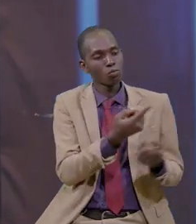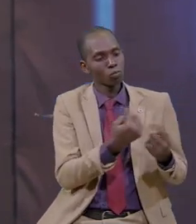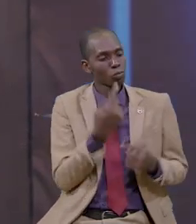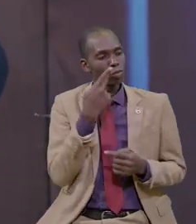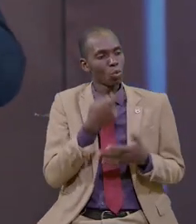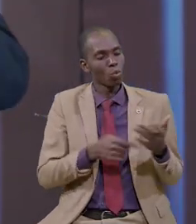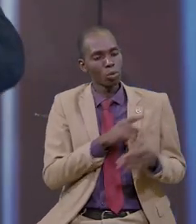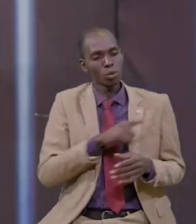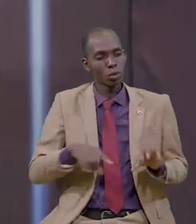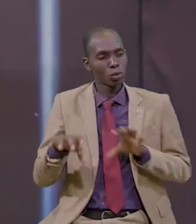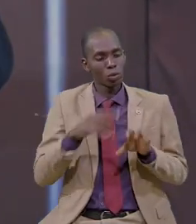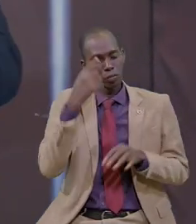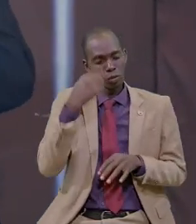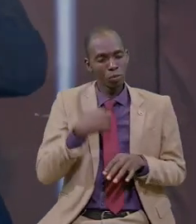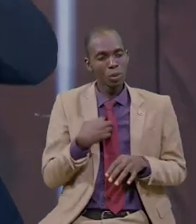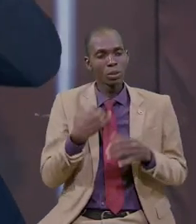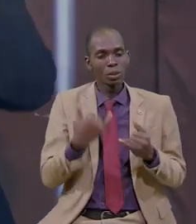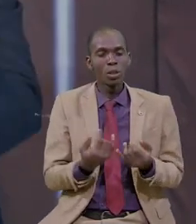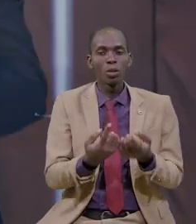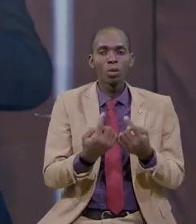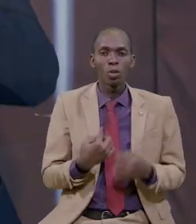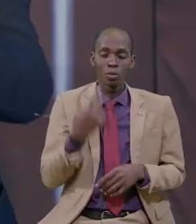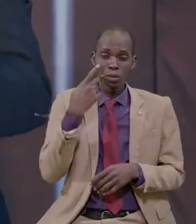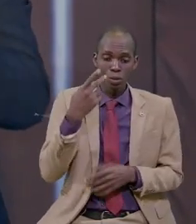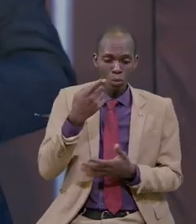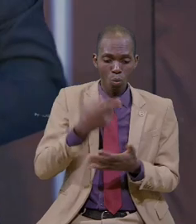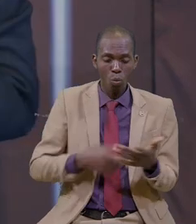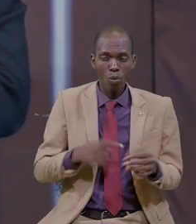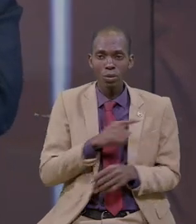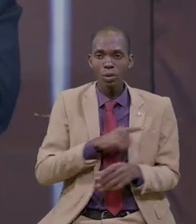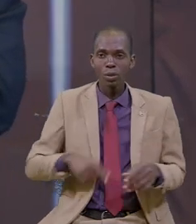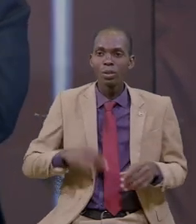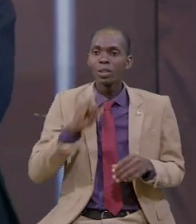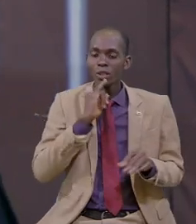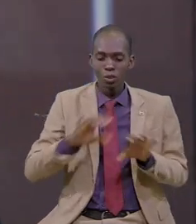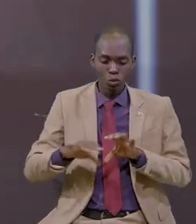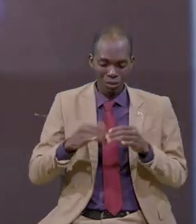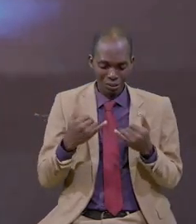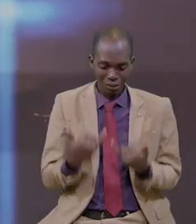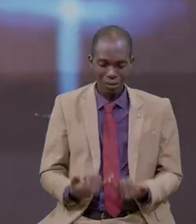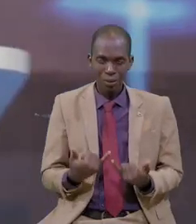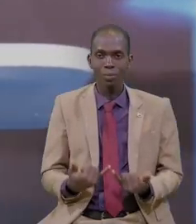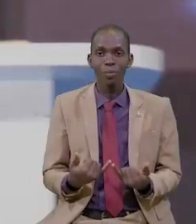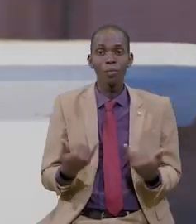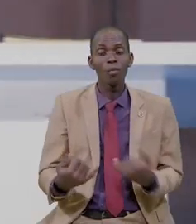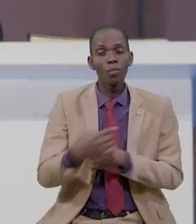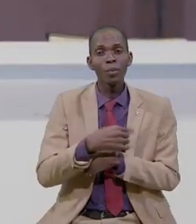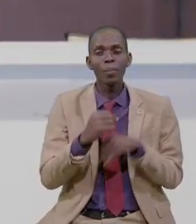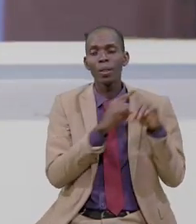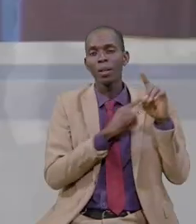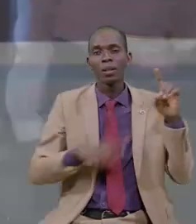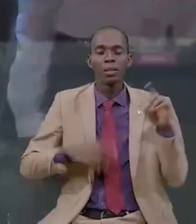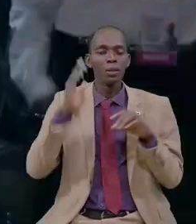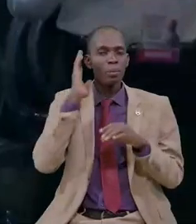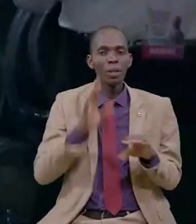fait pour moi, venez voir ce que le Seigneur fait au présent, aujourd'hui. Le Seigneur fera